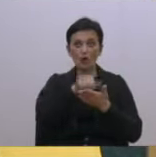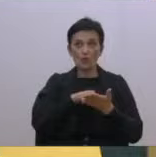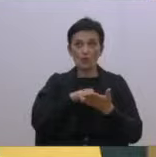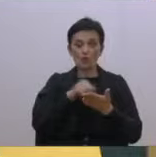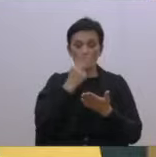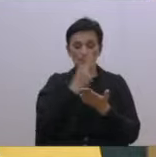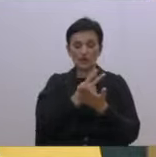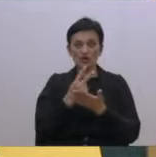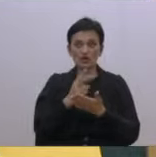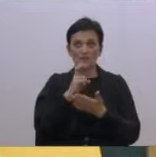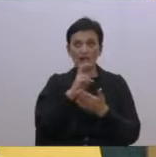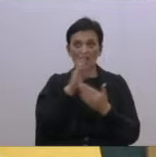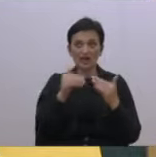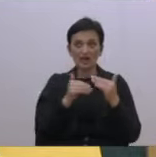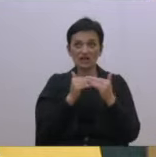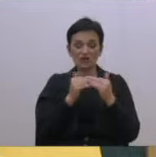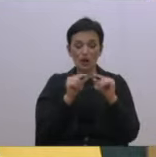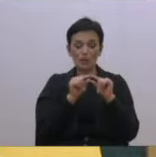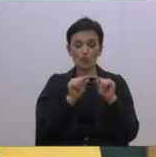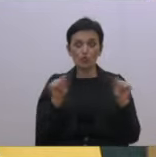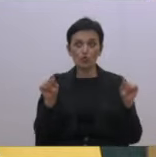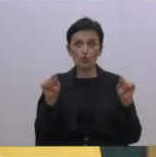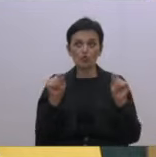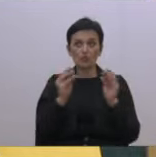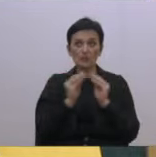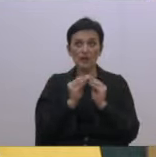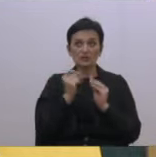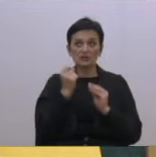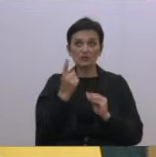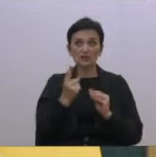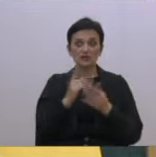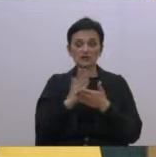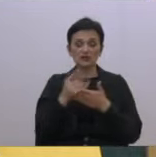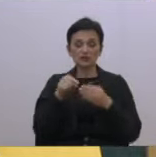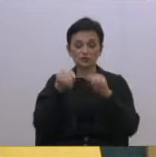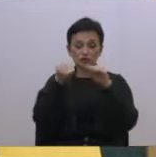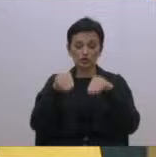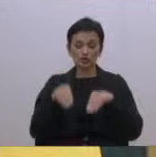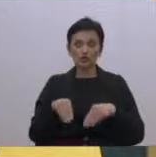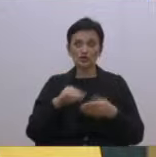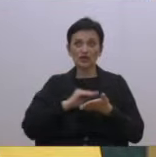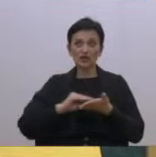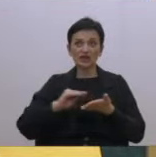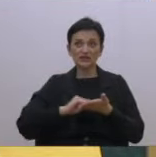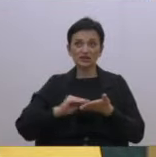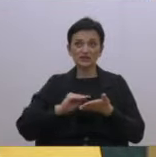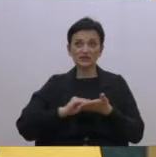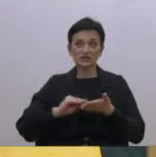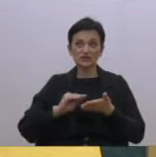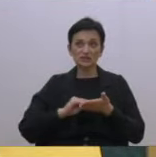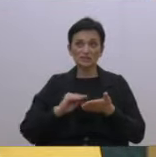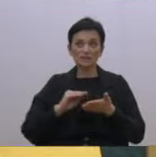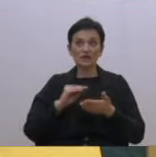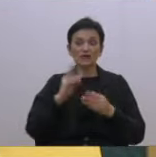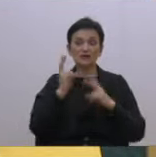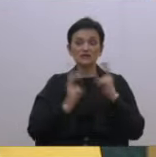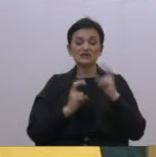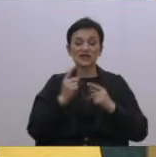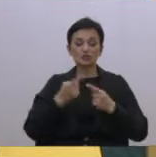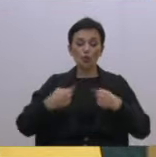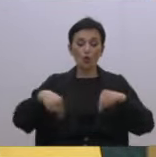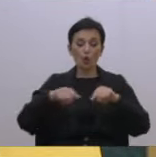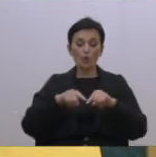მიხედვით. ბ-ქვე პუნქტი მე-10 და მე-11 ნაწილებს ჩამოყალიბდა შემდეგი რედაქციით. კერძოდ, საწარმო ორგანიზაცია